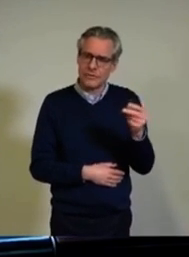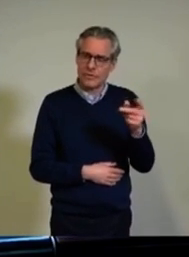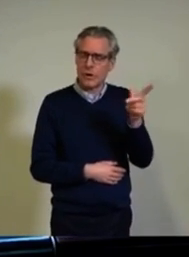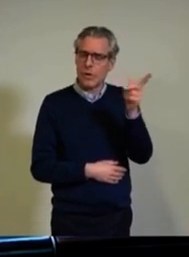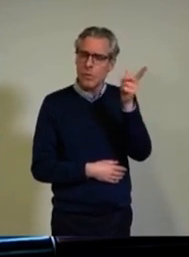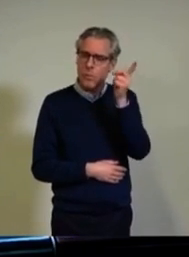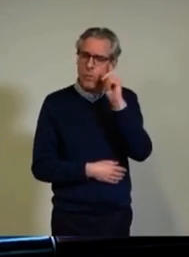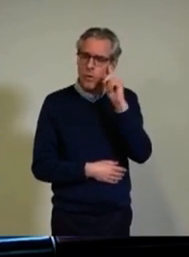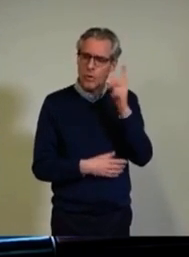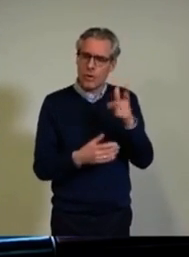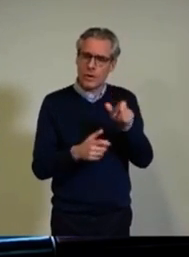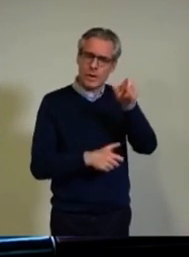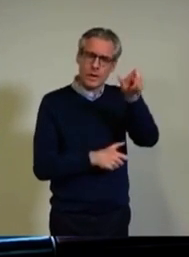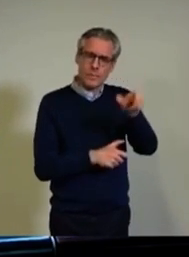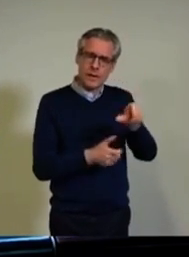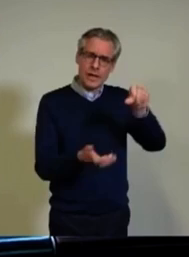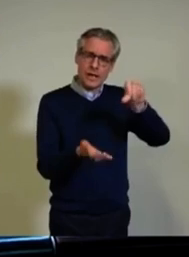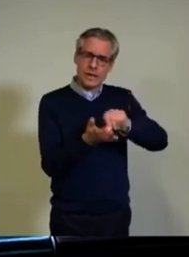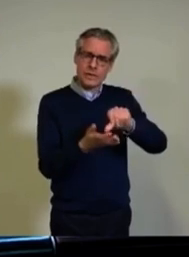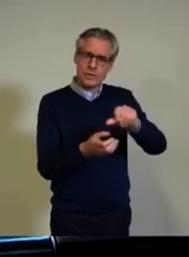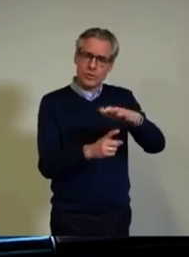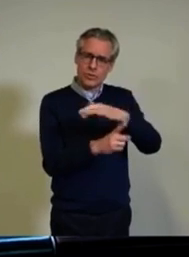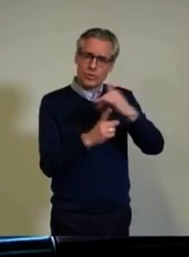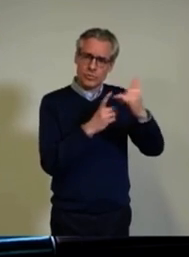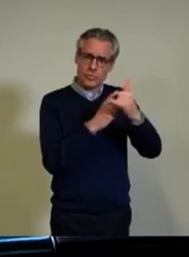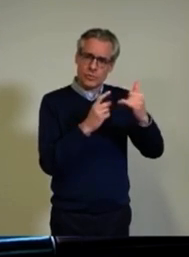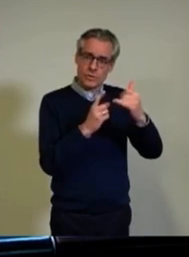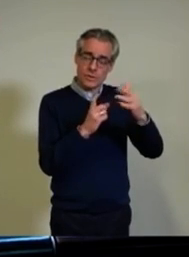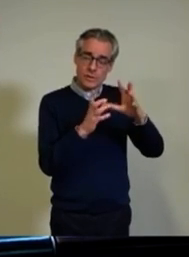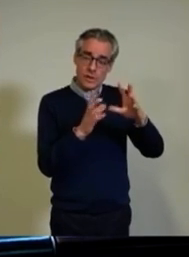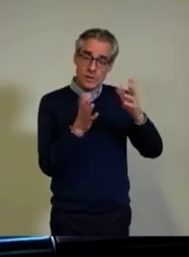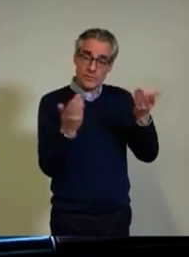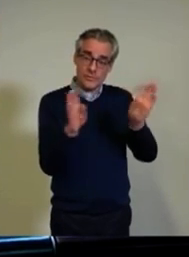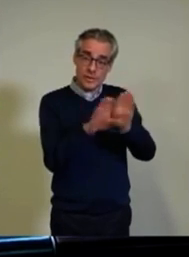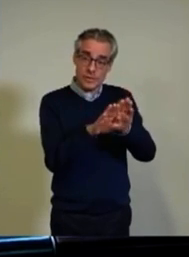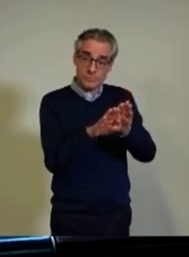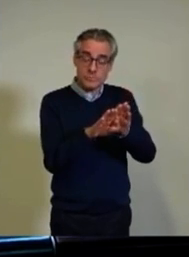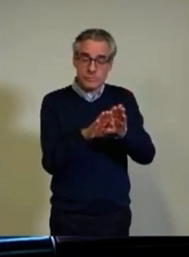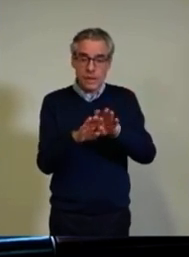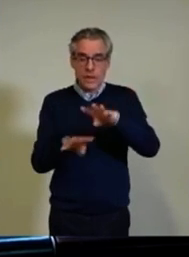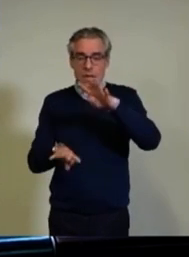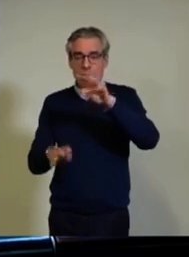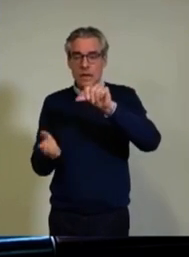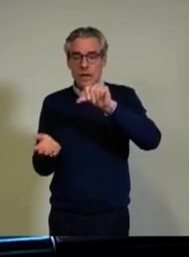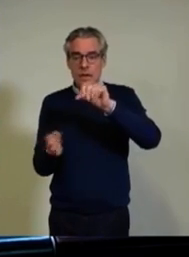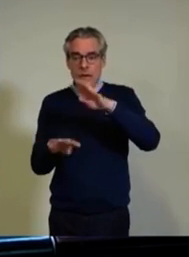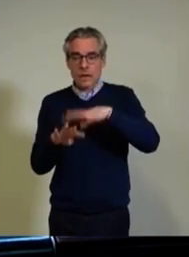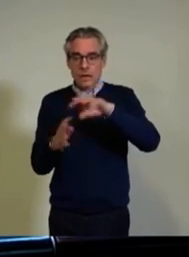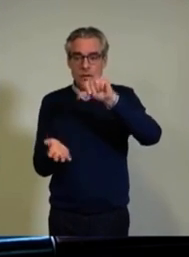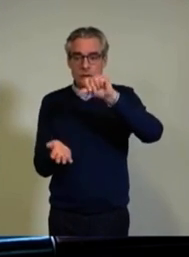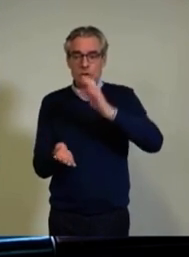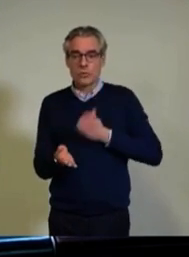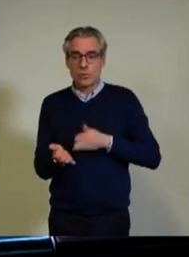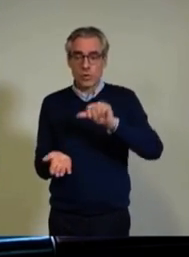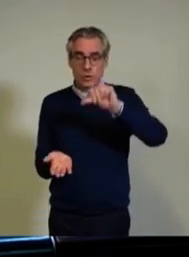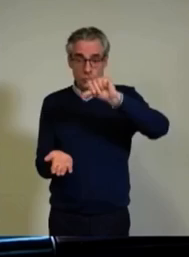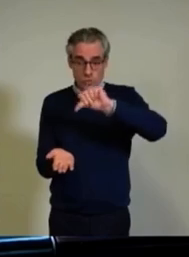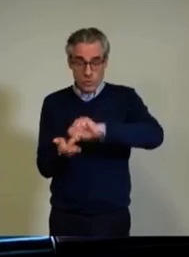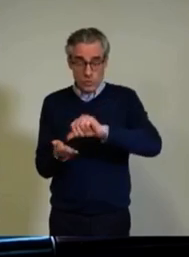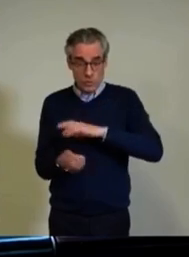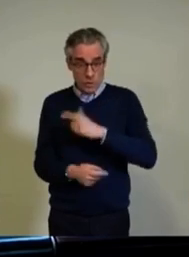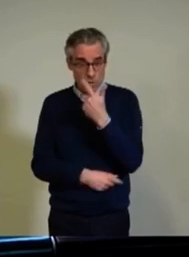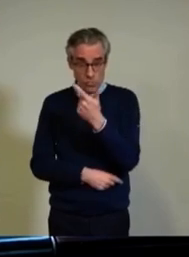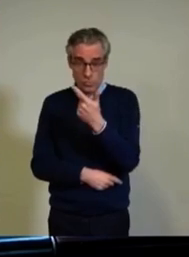puisqu'il s'agit du départ d'un centre social, et le quartier de Bordeaux-Centre n'en compte que 2. Sur un